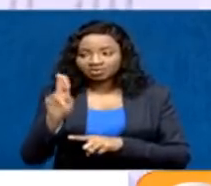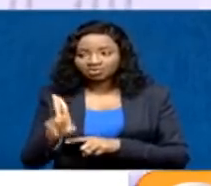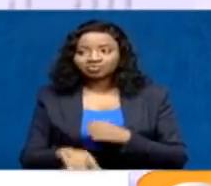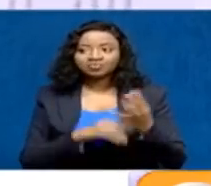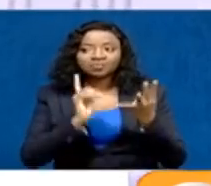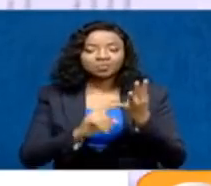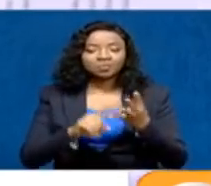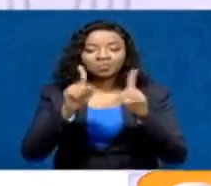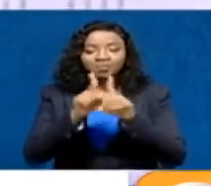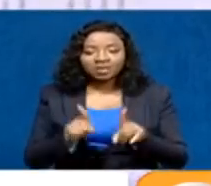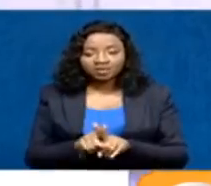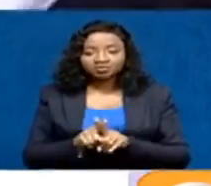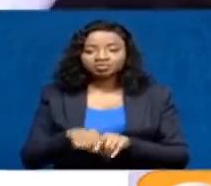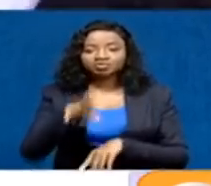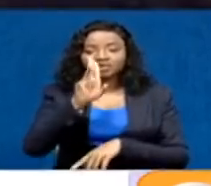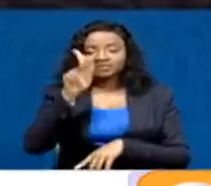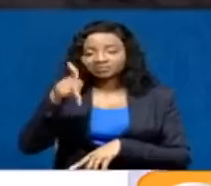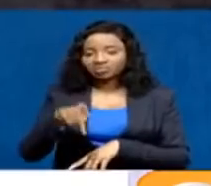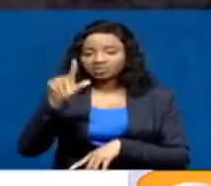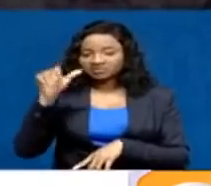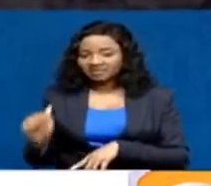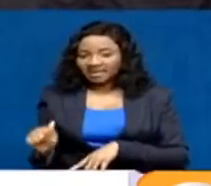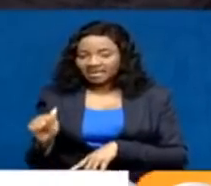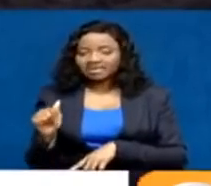kilimo Peter Munya, United Progressive Alliance